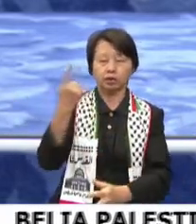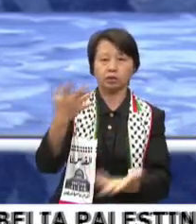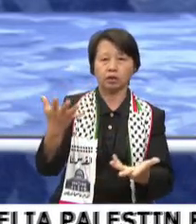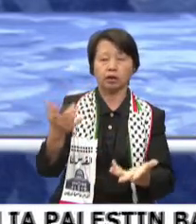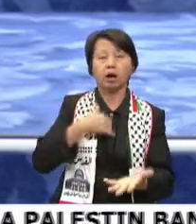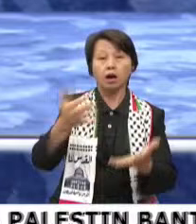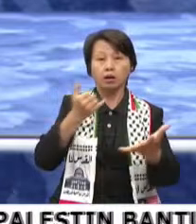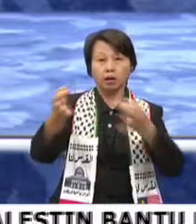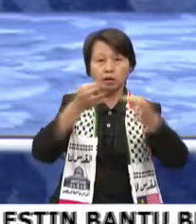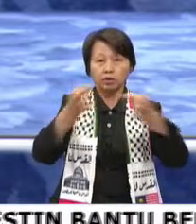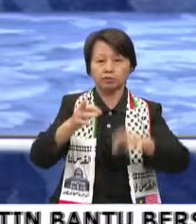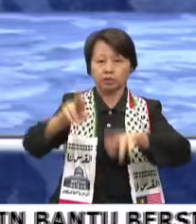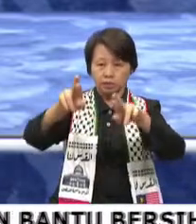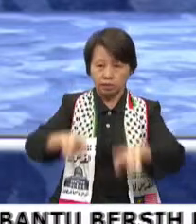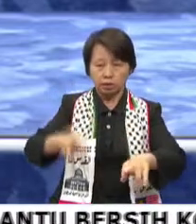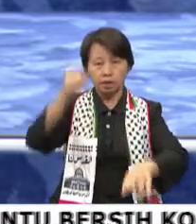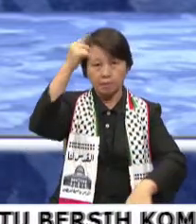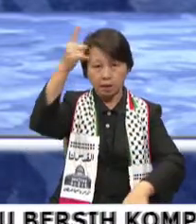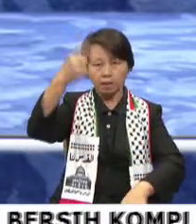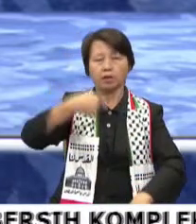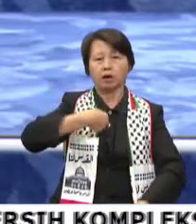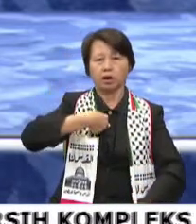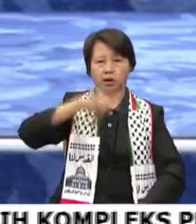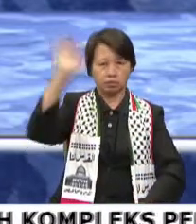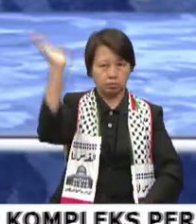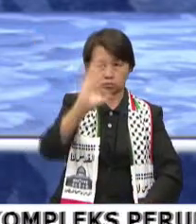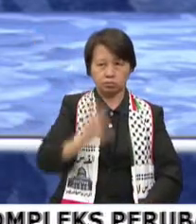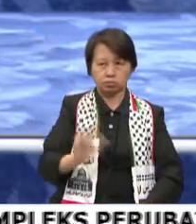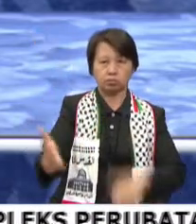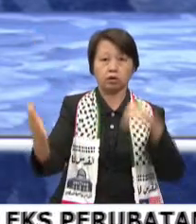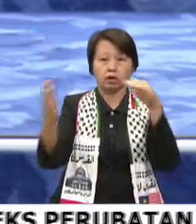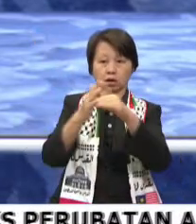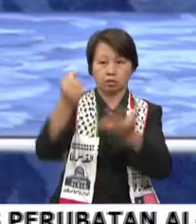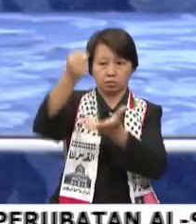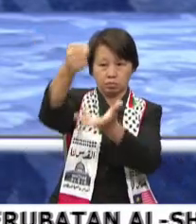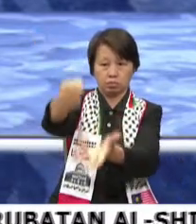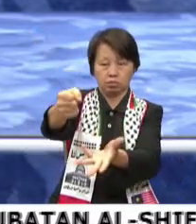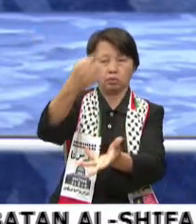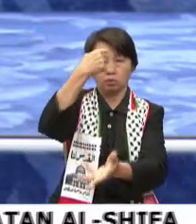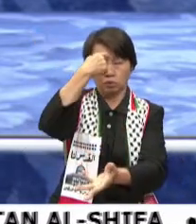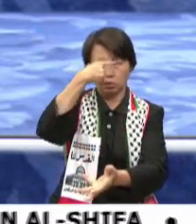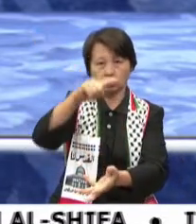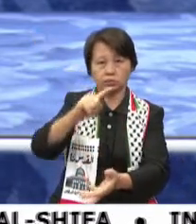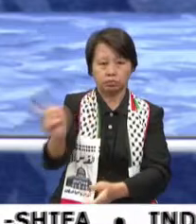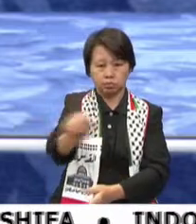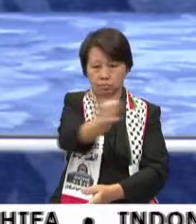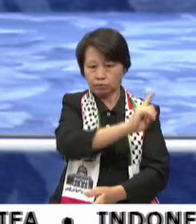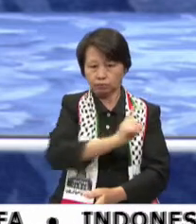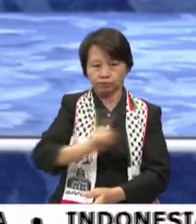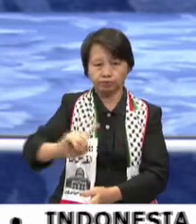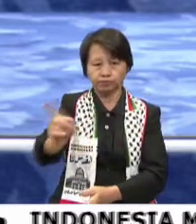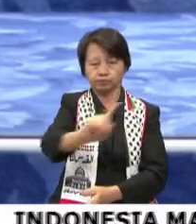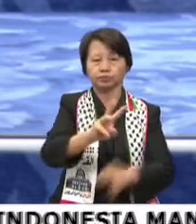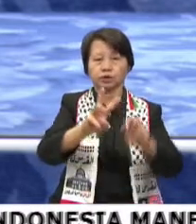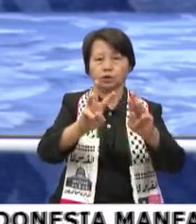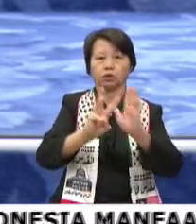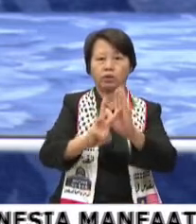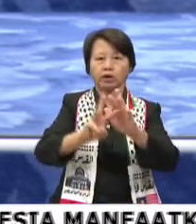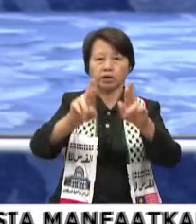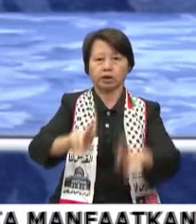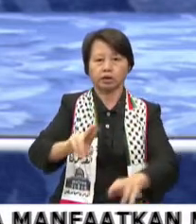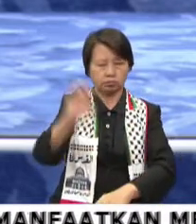Jelaskan supaya rakyat faham Saya tidak menghalang peruntukan kepada mana-mana wakil